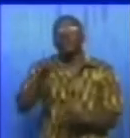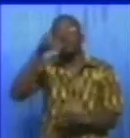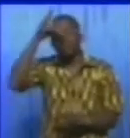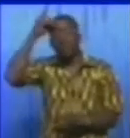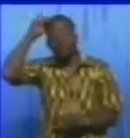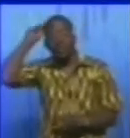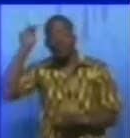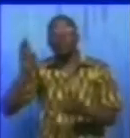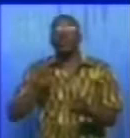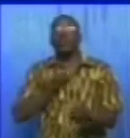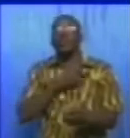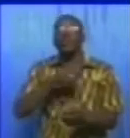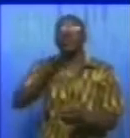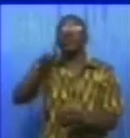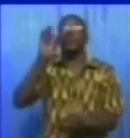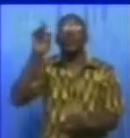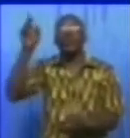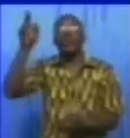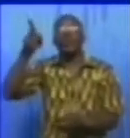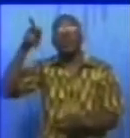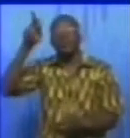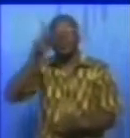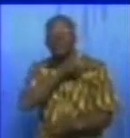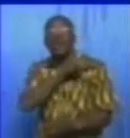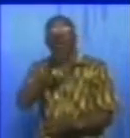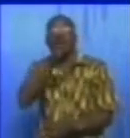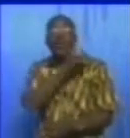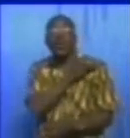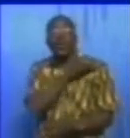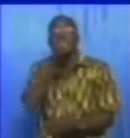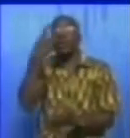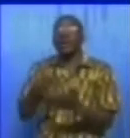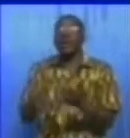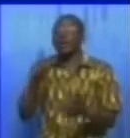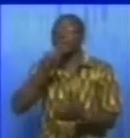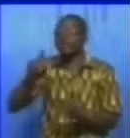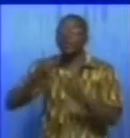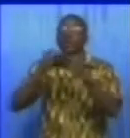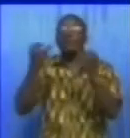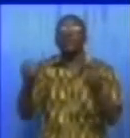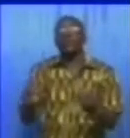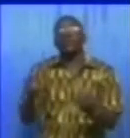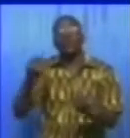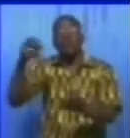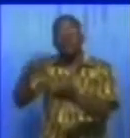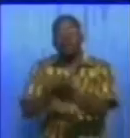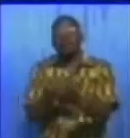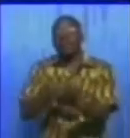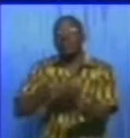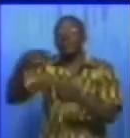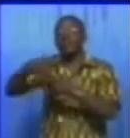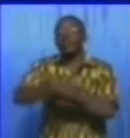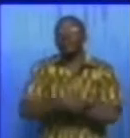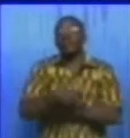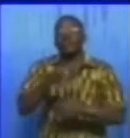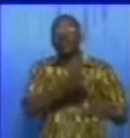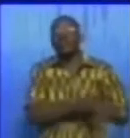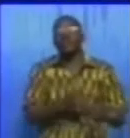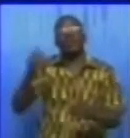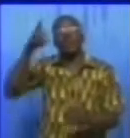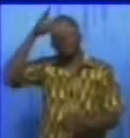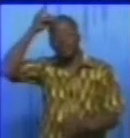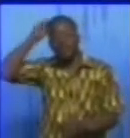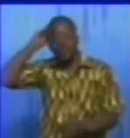nous retrouvons Peggy Ouedraogo. Bonjour Peggy, quelles sont les actualités du jour du côté de Dori?